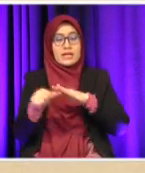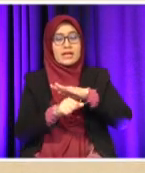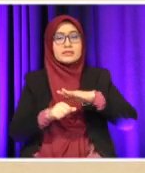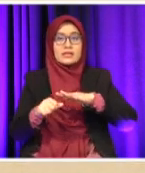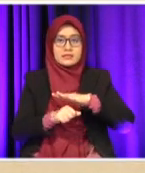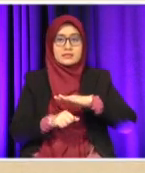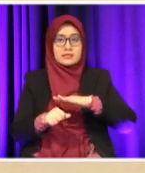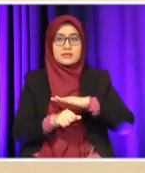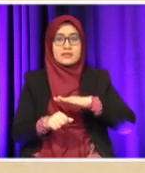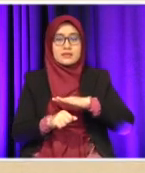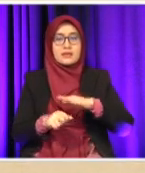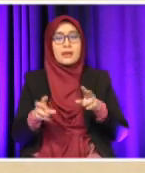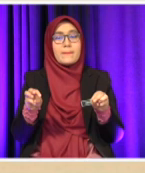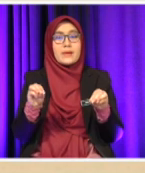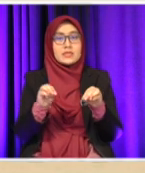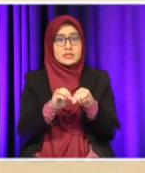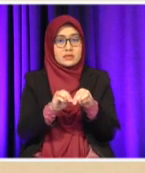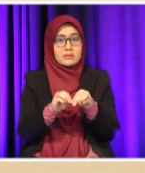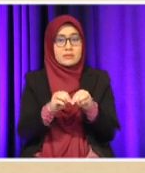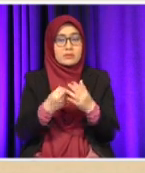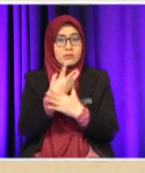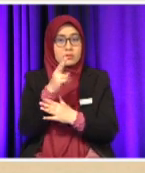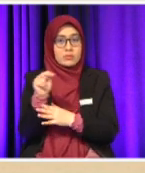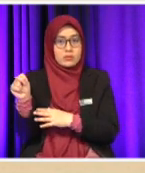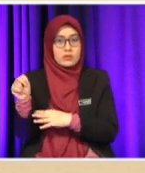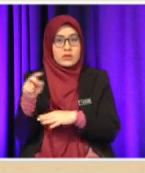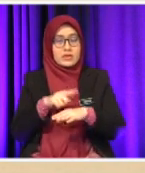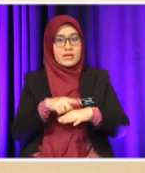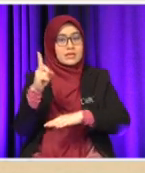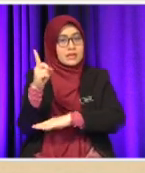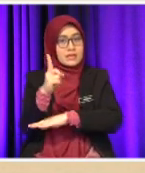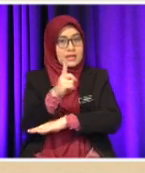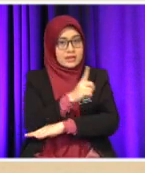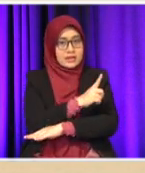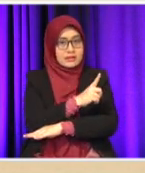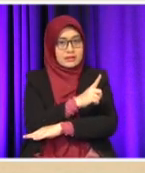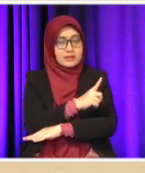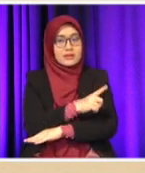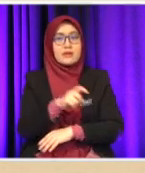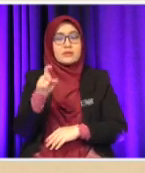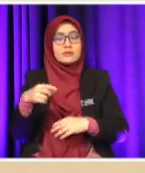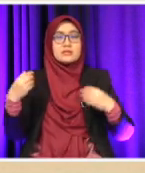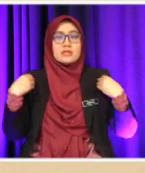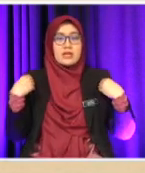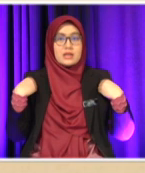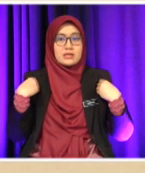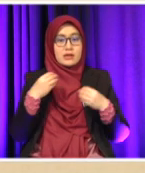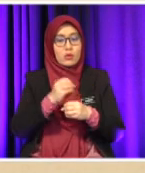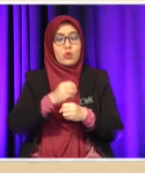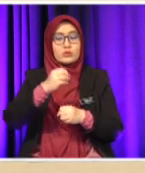di darat sama juga kita perlukan oksigen untuk